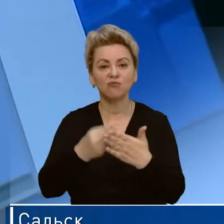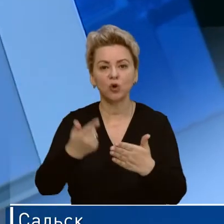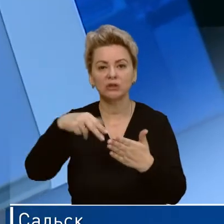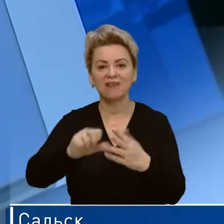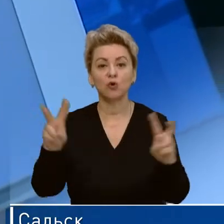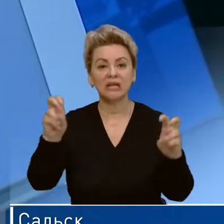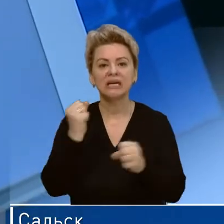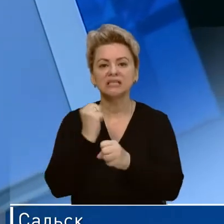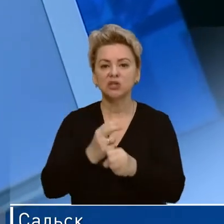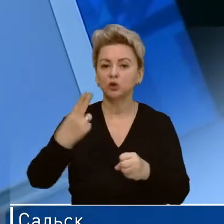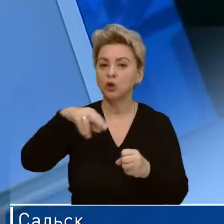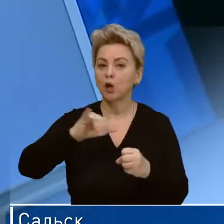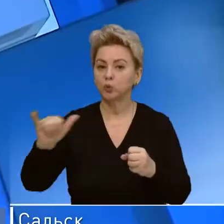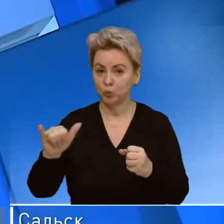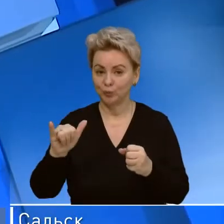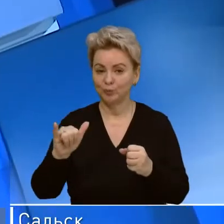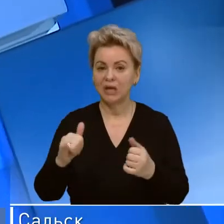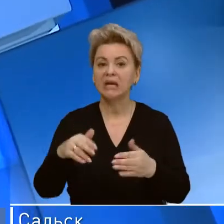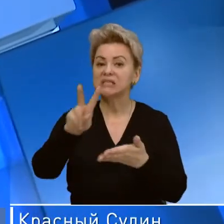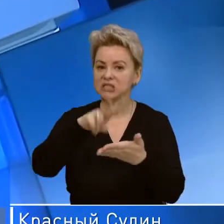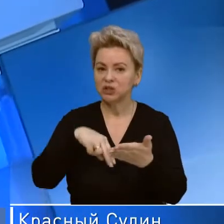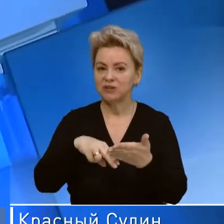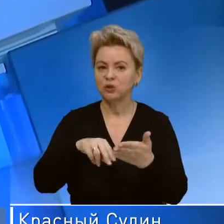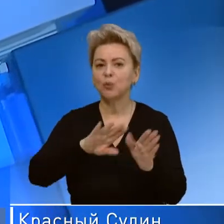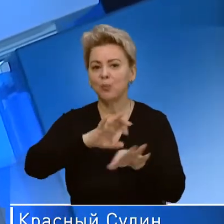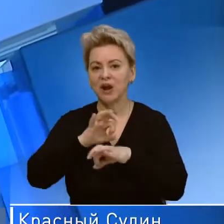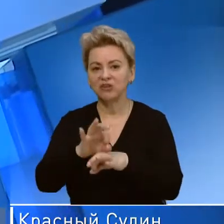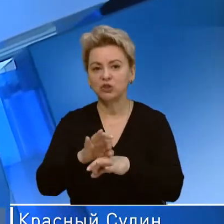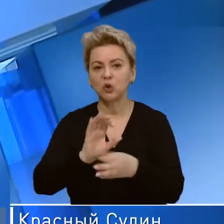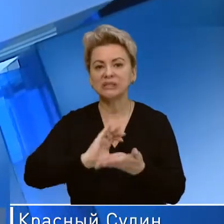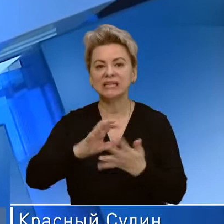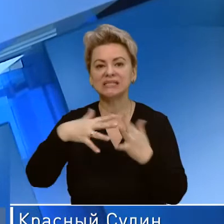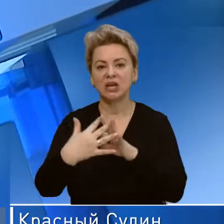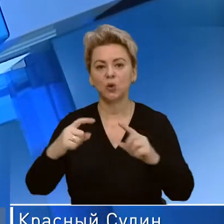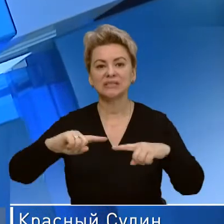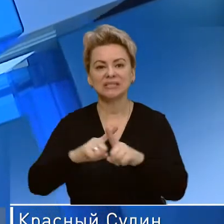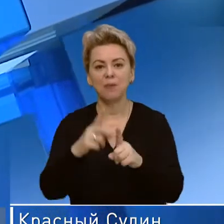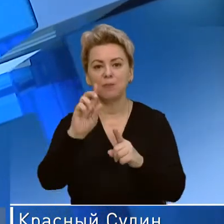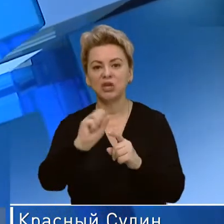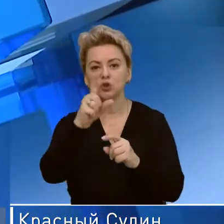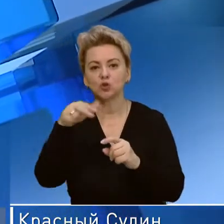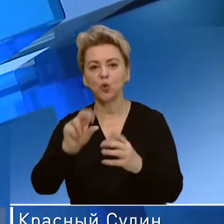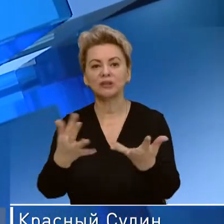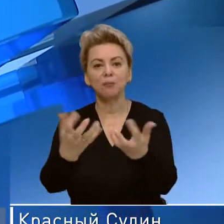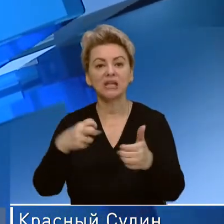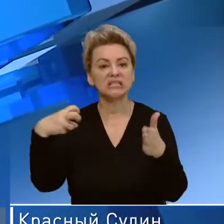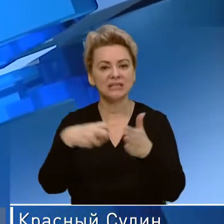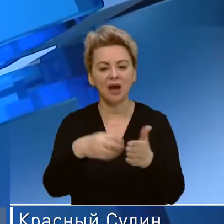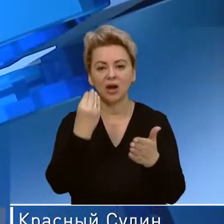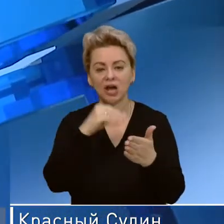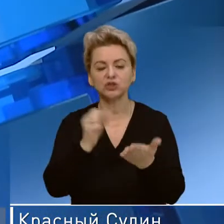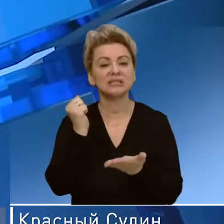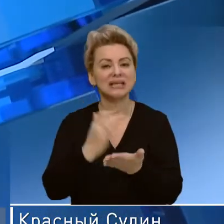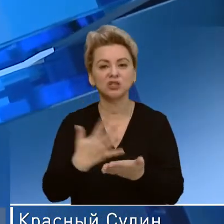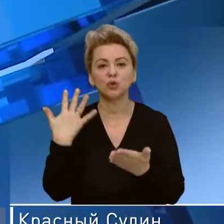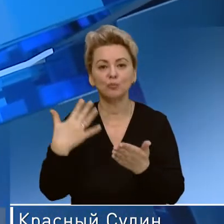товар под брендом «Сделано на Дону». Сертификацию прошел поставщик сельхозтехники «Бизон» и получил знак качества